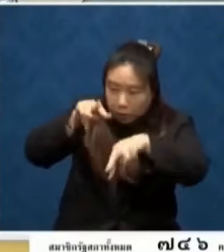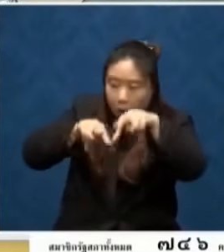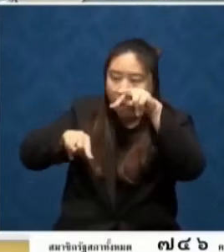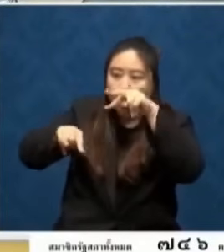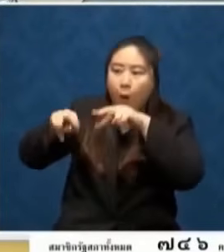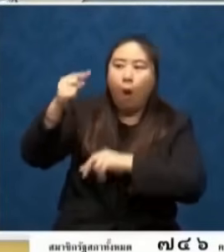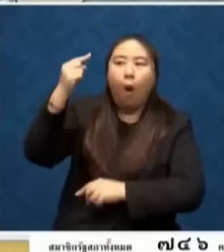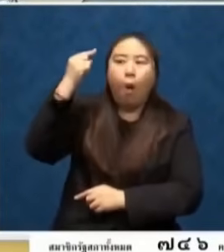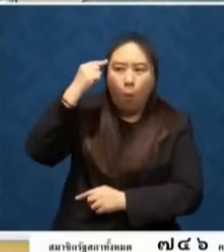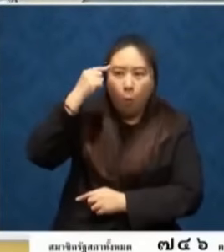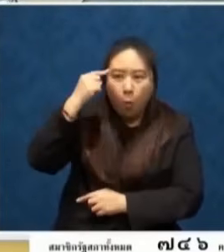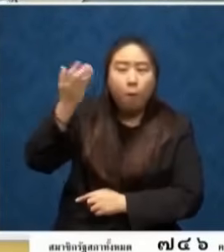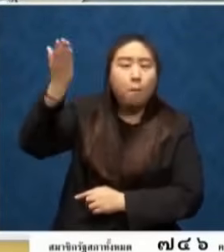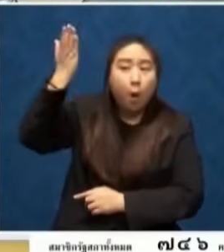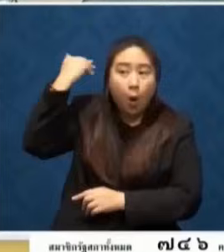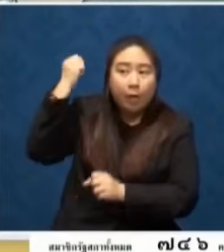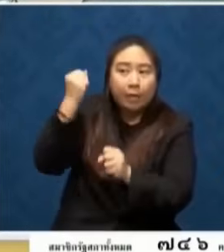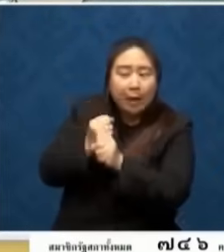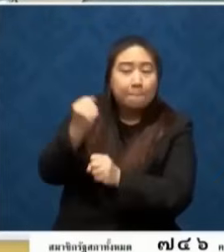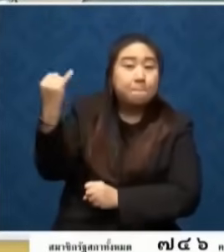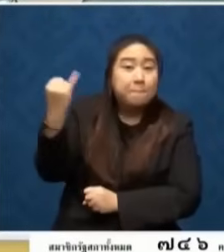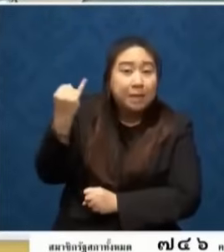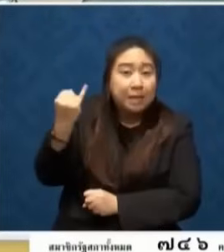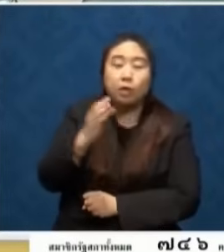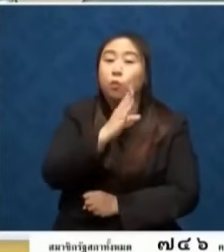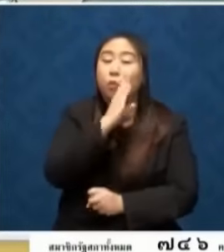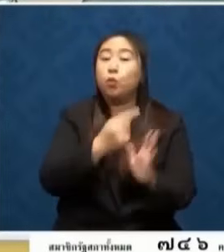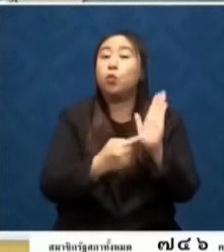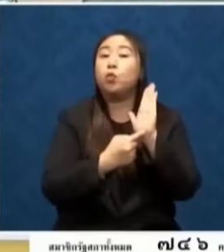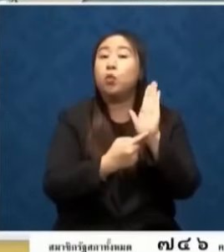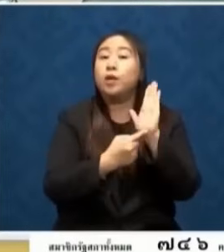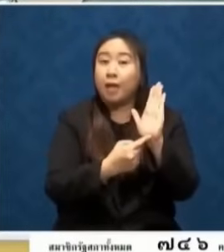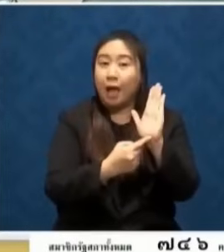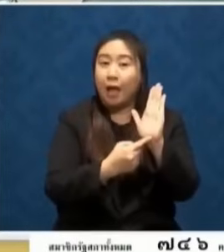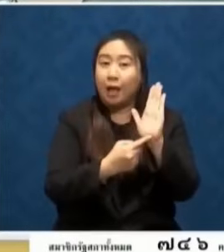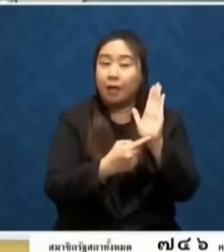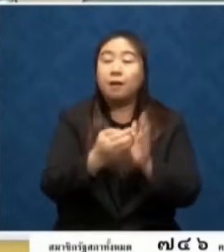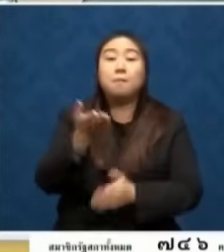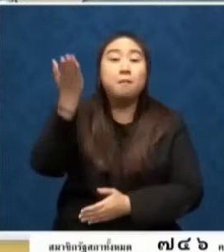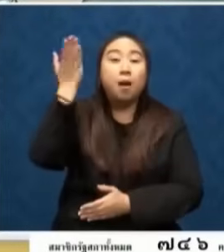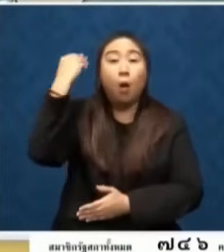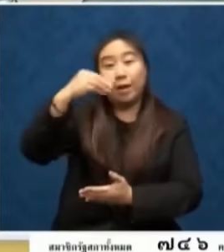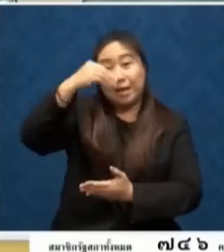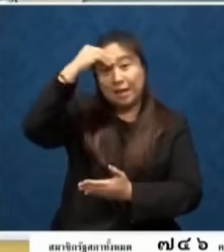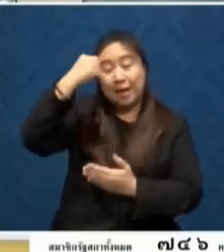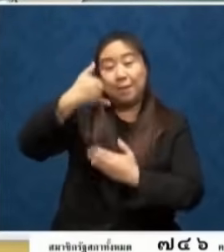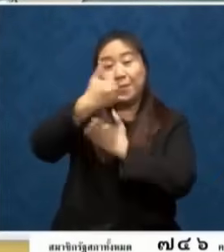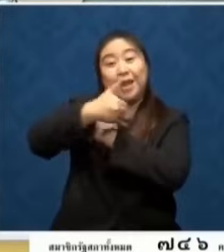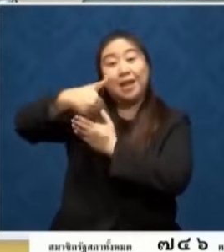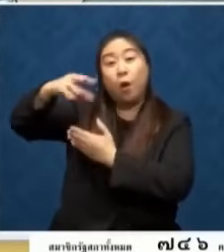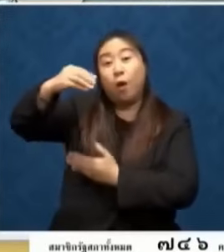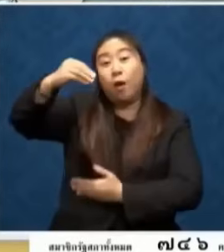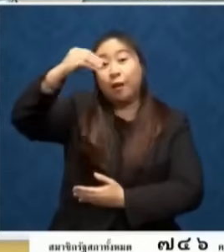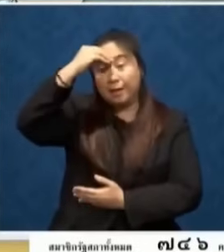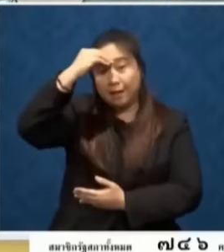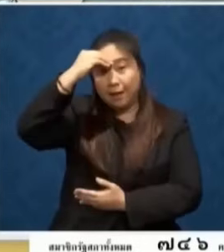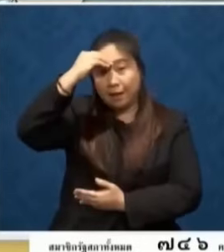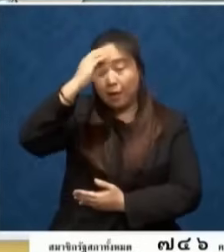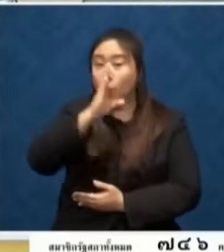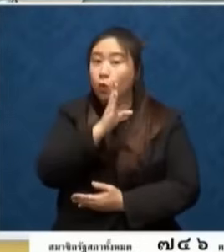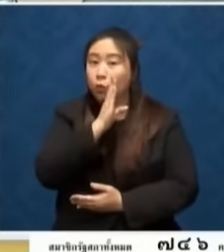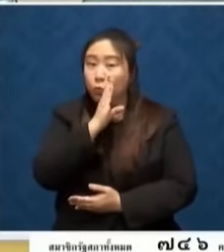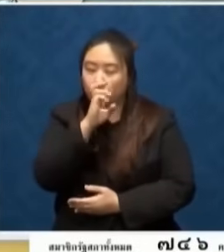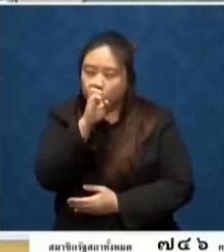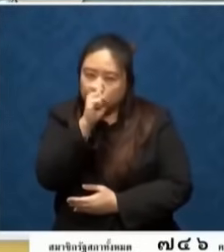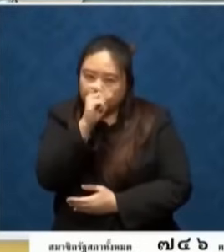านทำอะไรไม่ดีไว้เช่นระหว่างเรียนต่างประเทศถ้าท่านเคยทุจริ